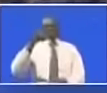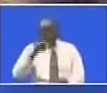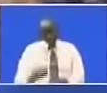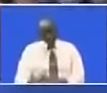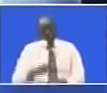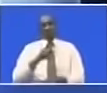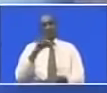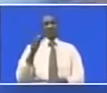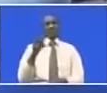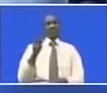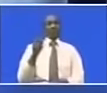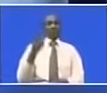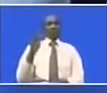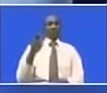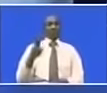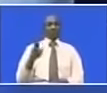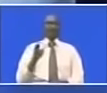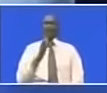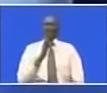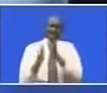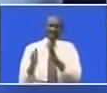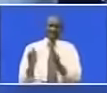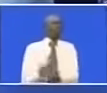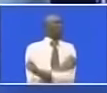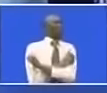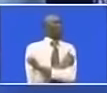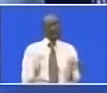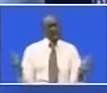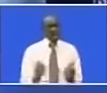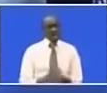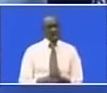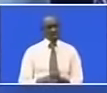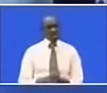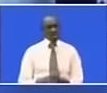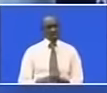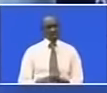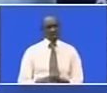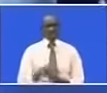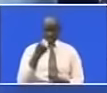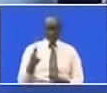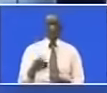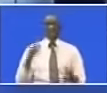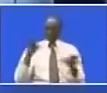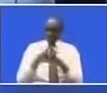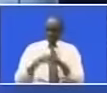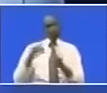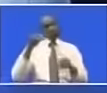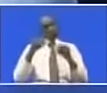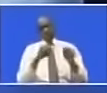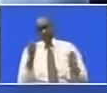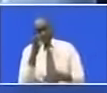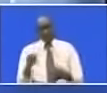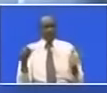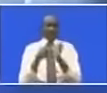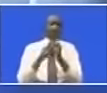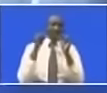Zanzibar. Maandalizi mazuri. Tangu alipoanza kuandaa uchaguzi huu mpaka punde zimepiga kura. Hakuna